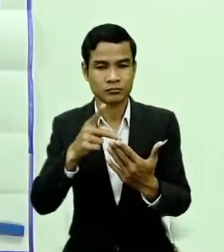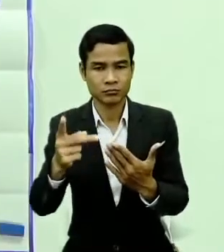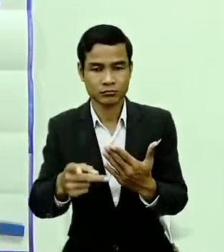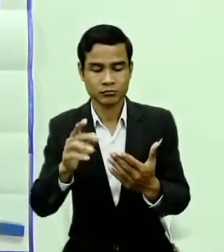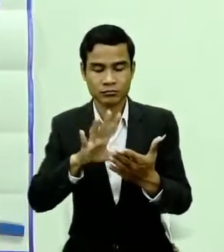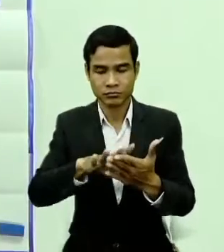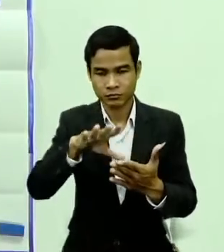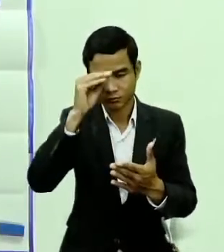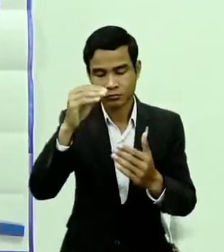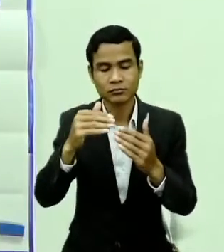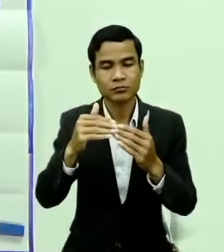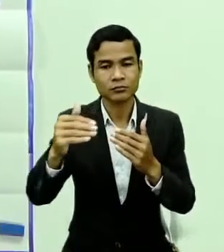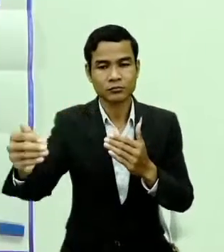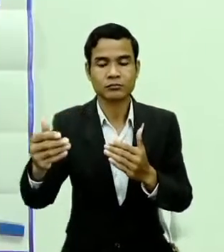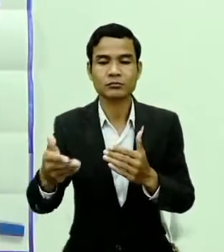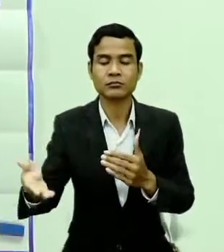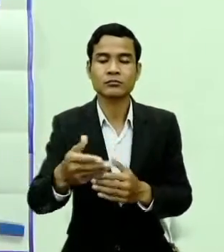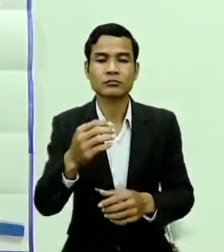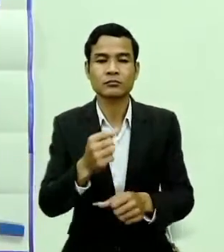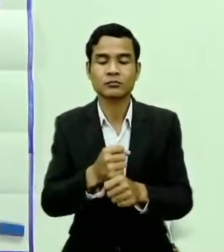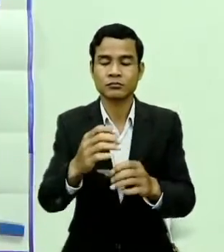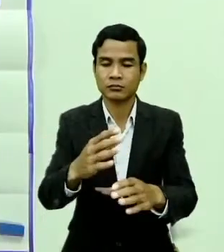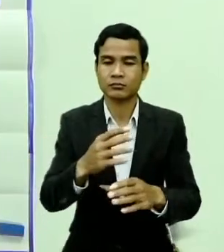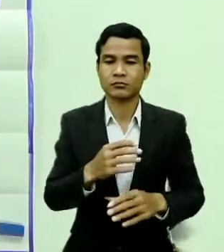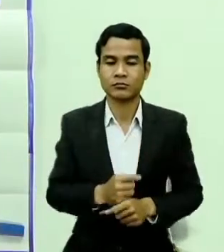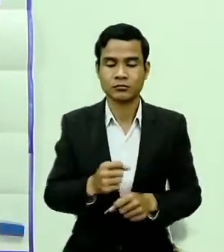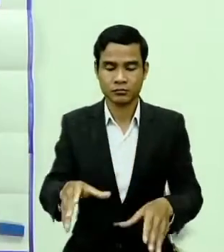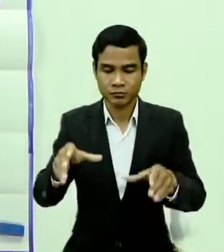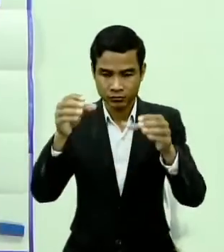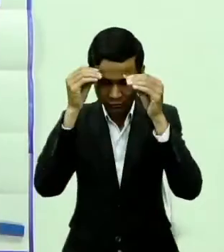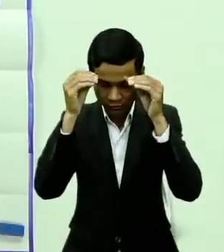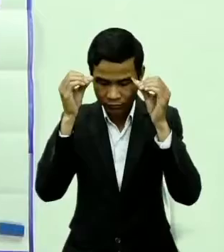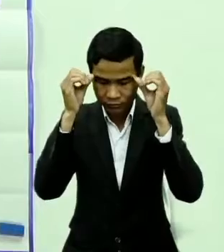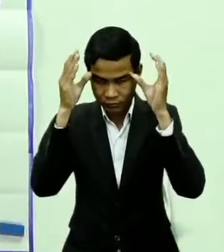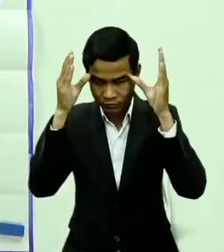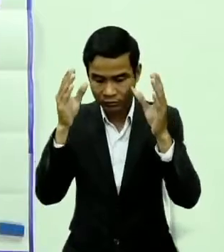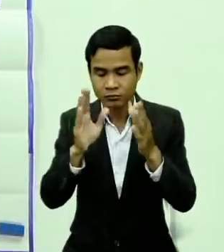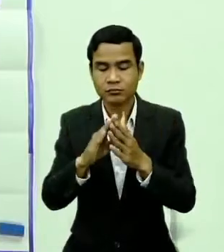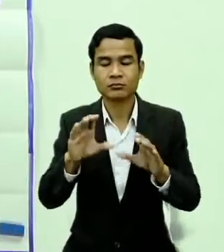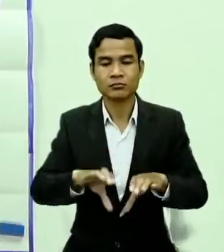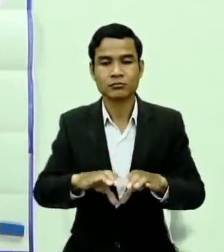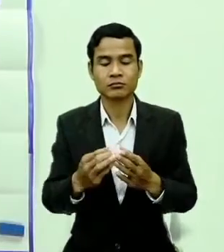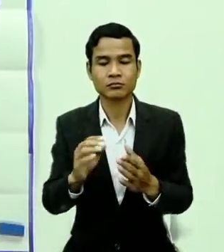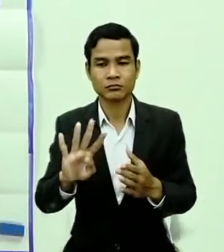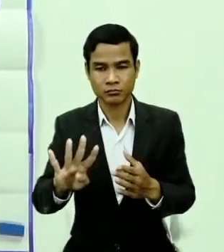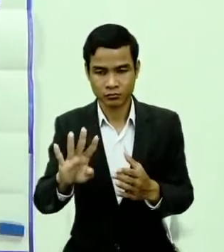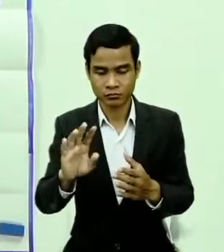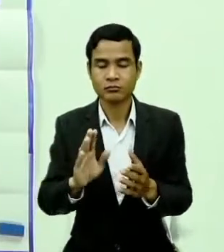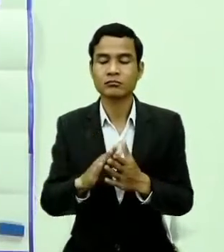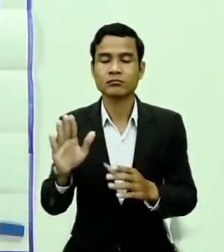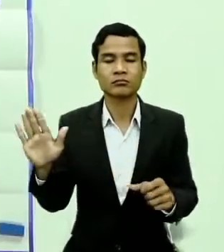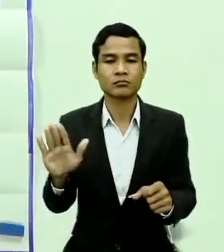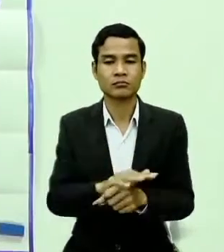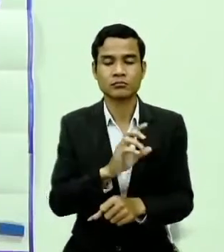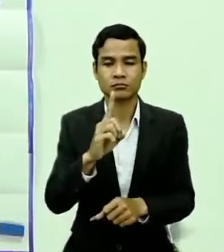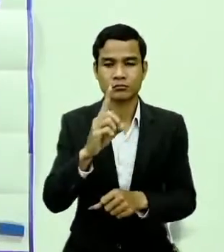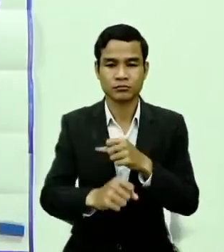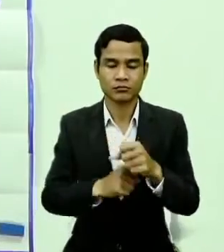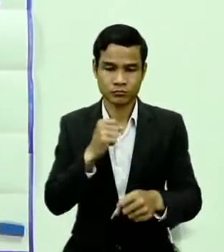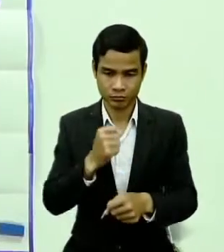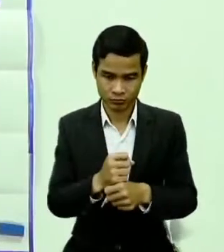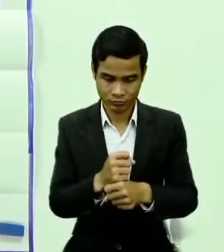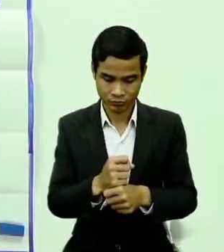xa bì chồng ngái thơ mách ai tự tụ ban nơi chùm nè đấng xong rạp còn rất thân nặng tị buồn ní bình mùi chân nam sắc